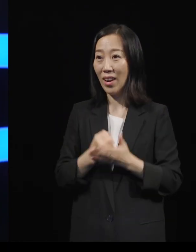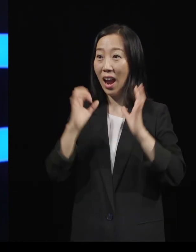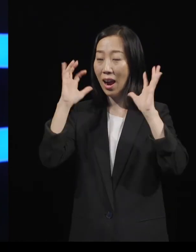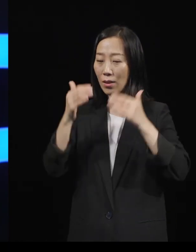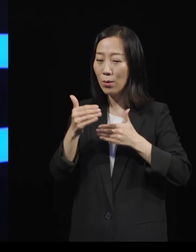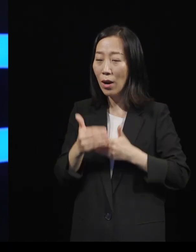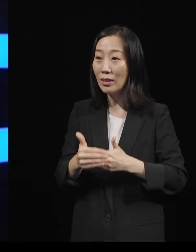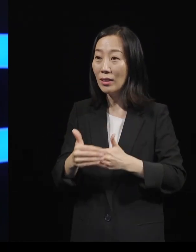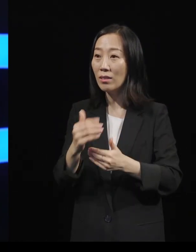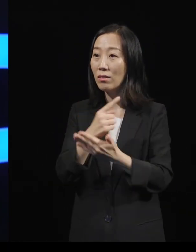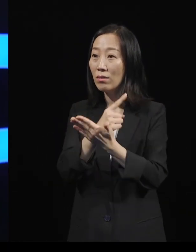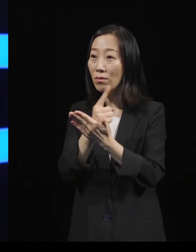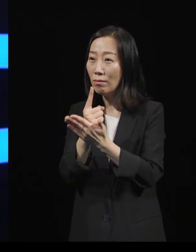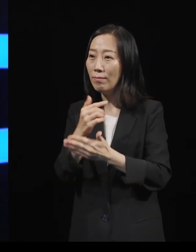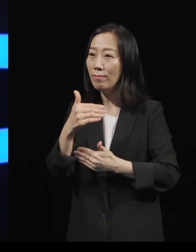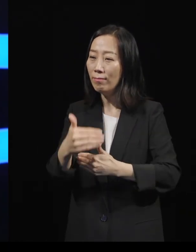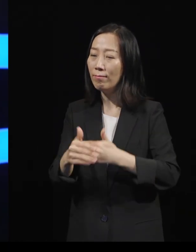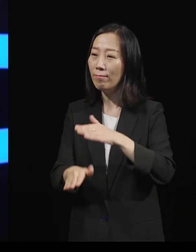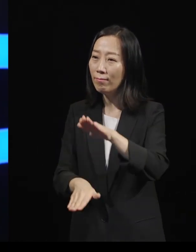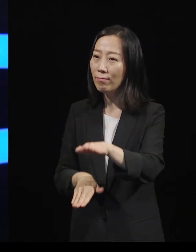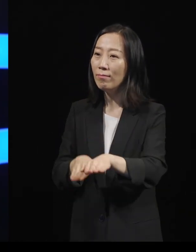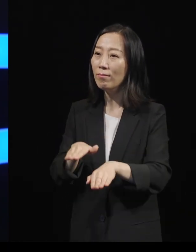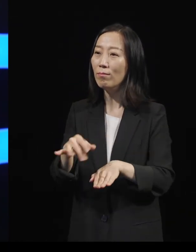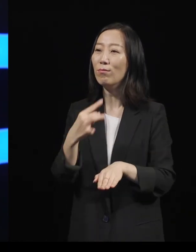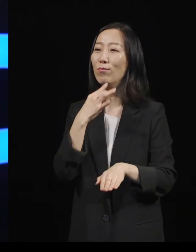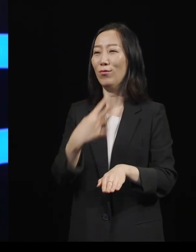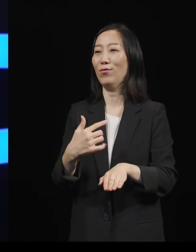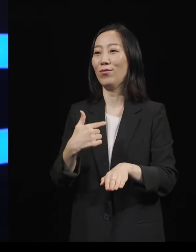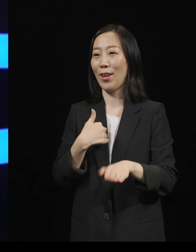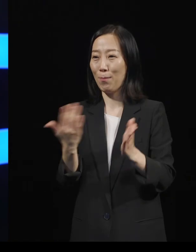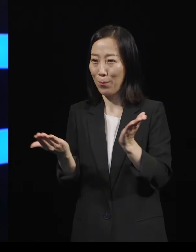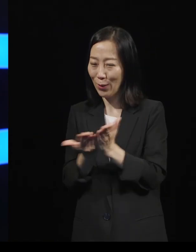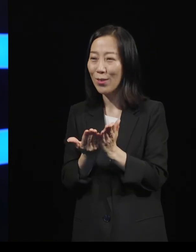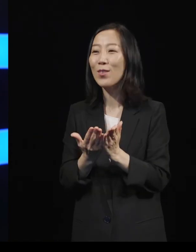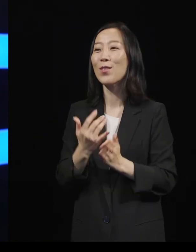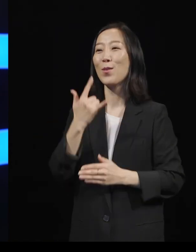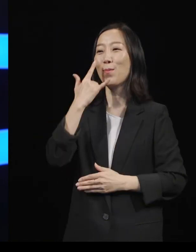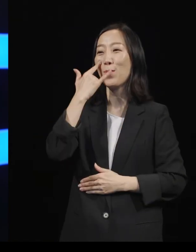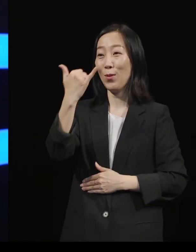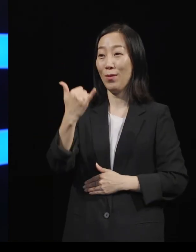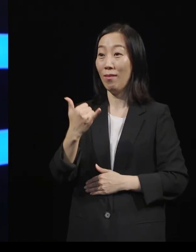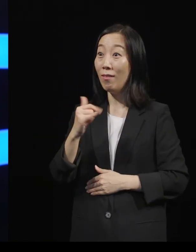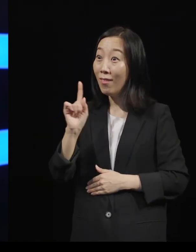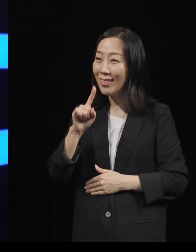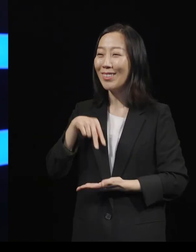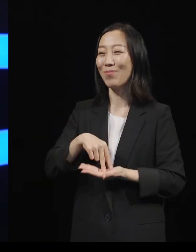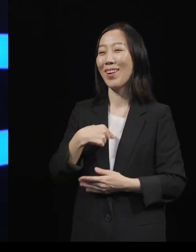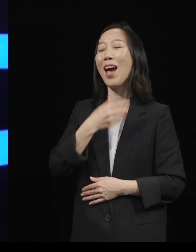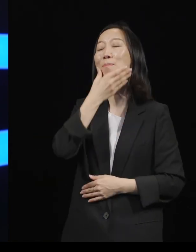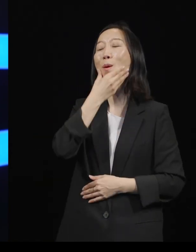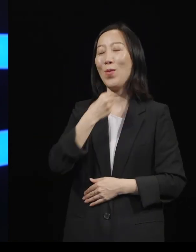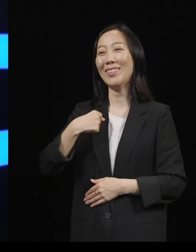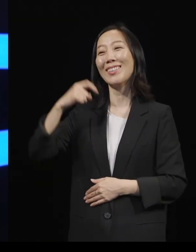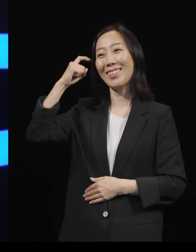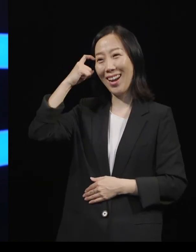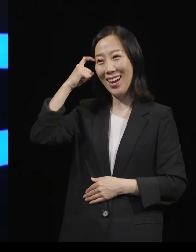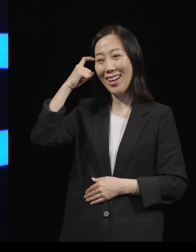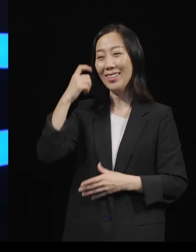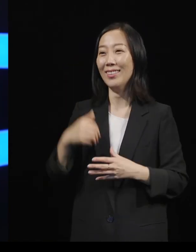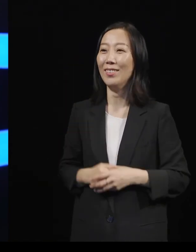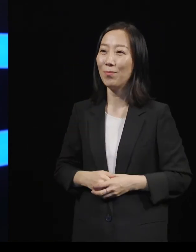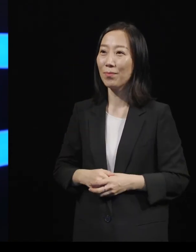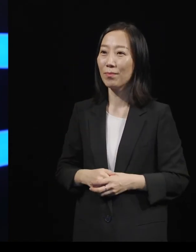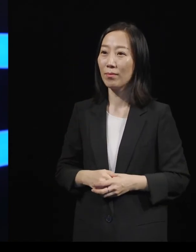맞춰서 발걸음 맞춰 나간다면 아이도 부모도 분명 행복할 거라 생각합니다.